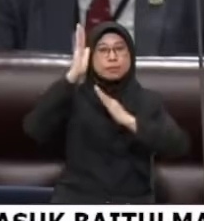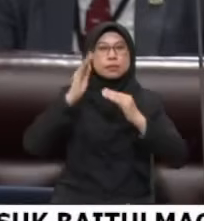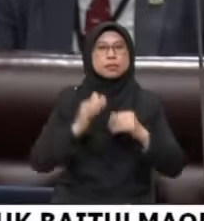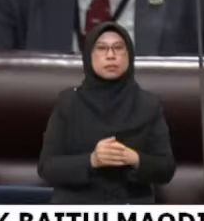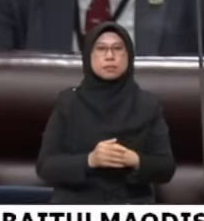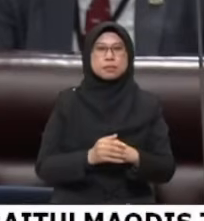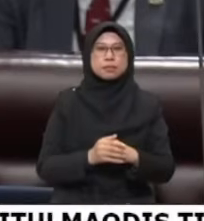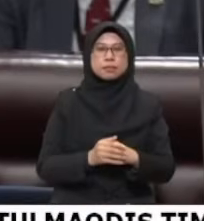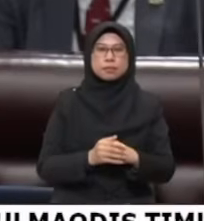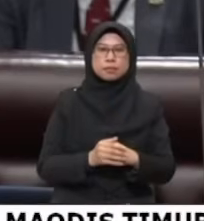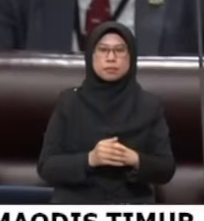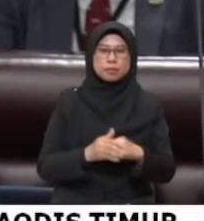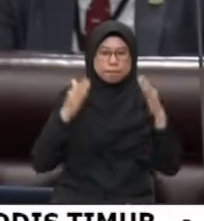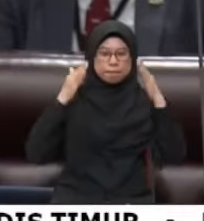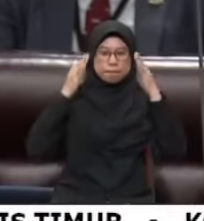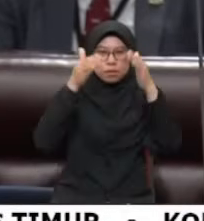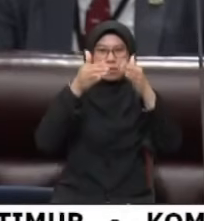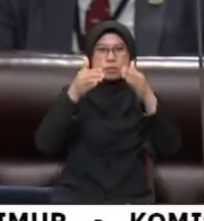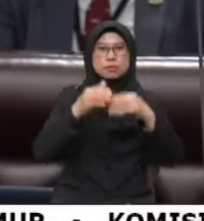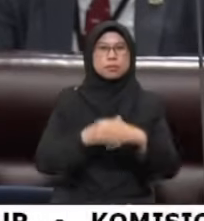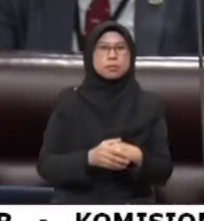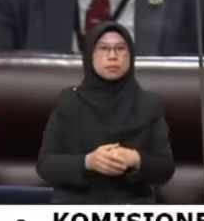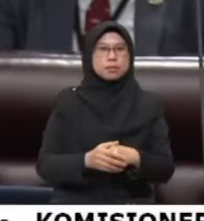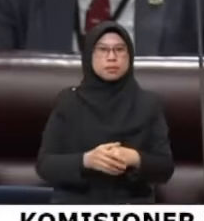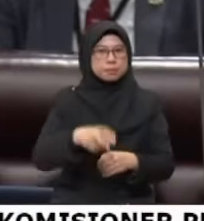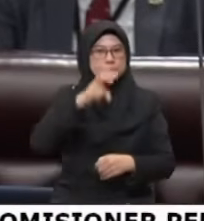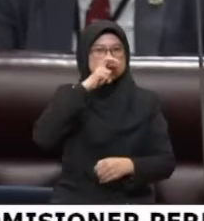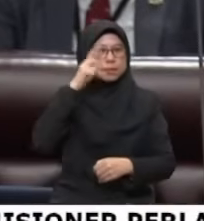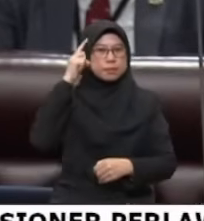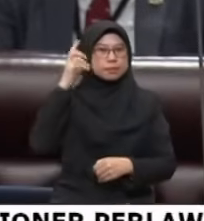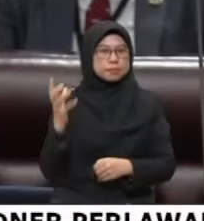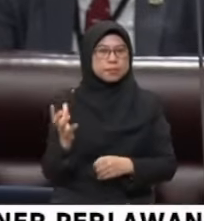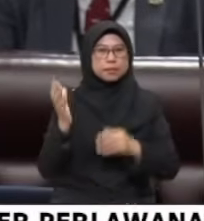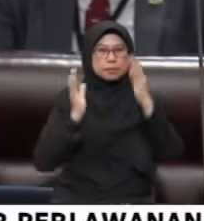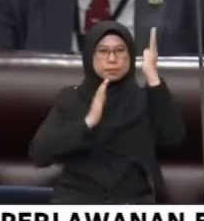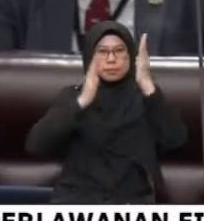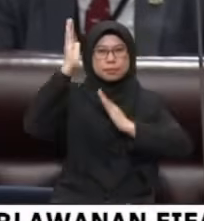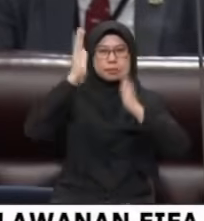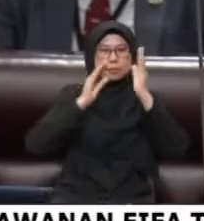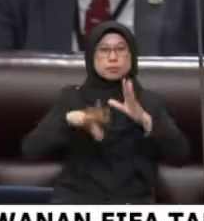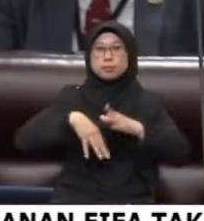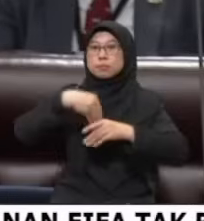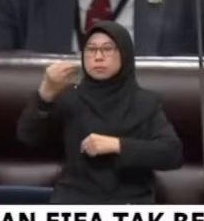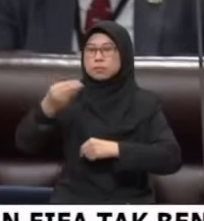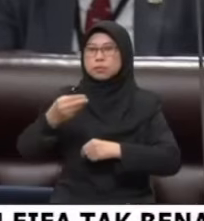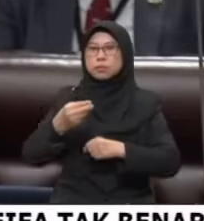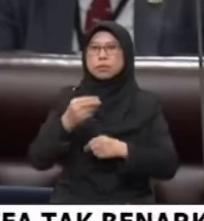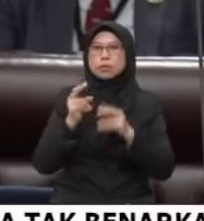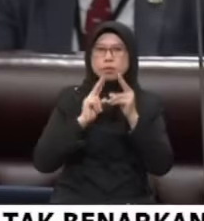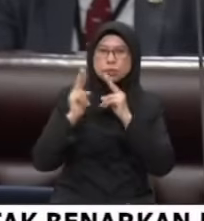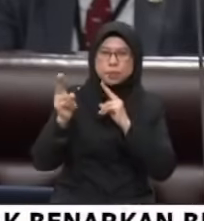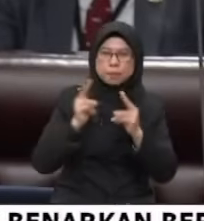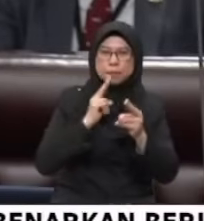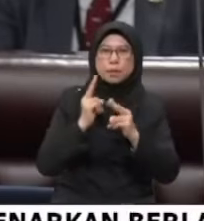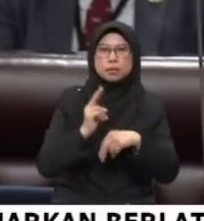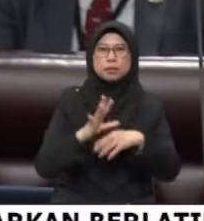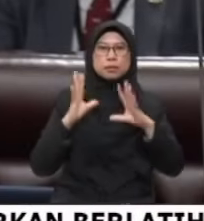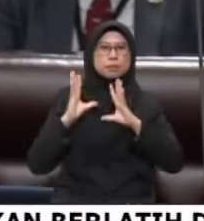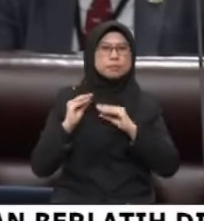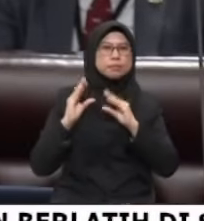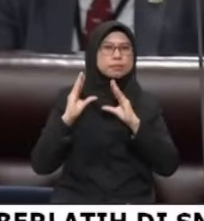konsisten dalam menegaskan pendirian negara kita termasuk mengeluarkan kenyataan-kenyataan dalam